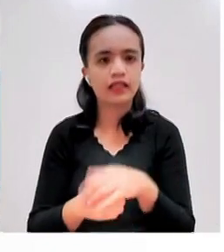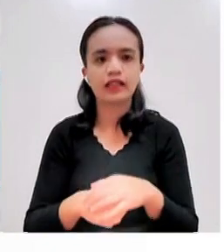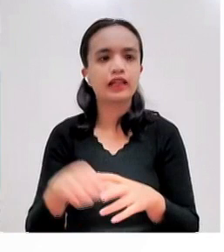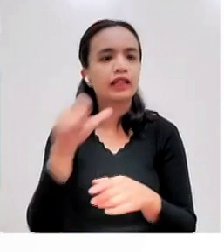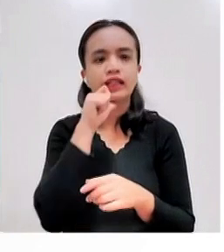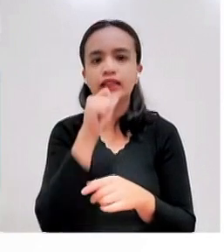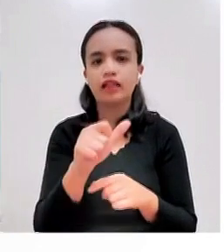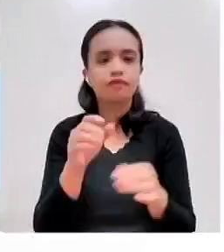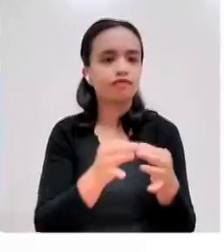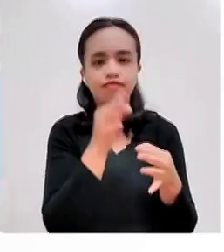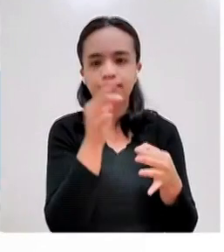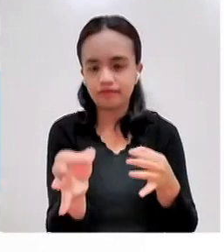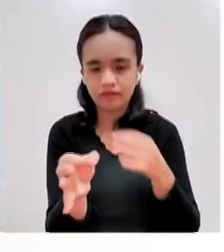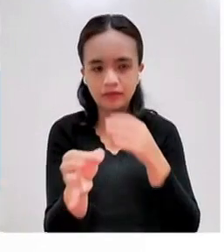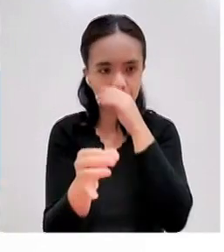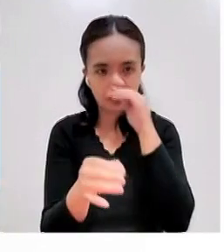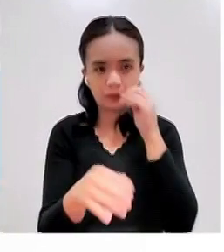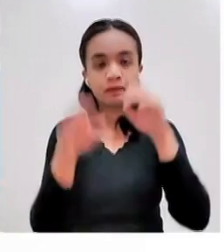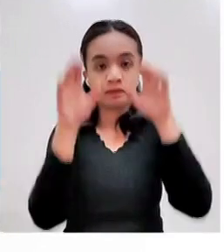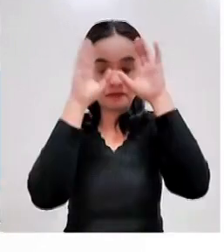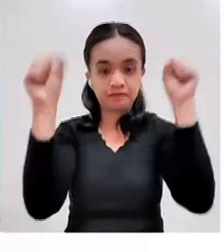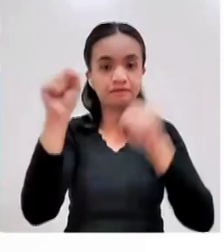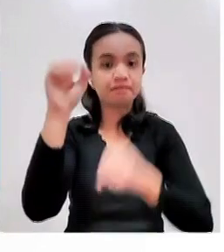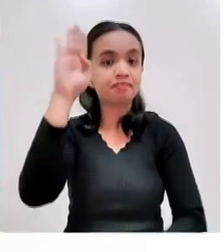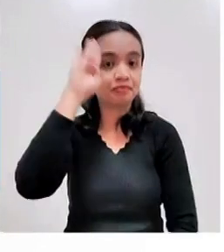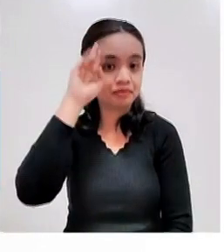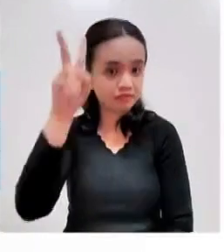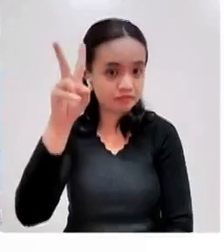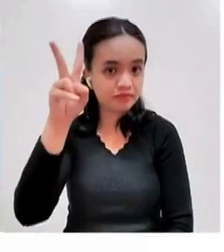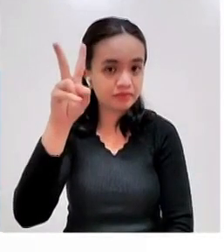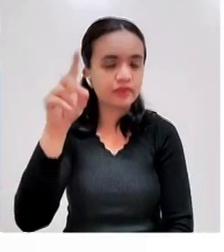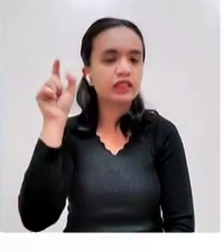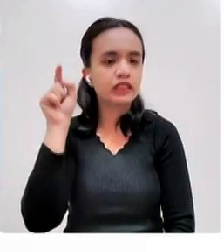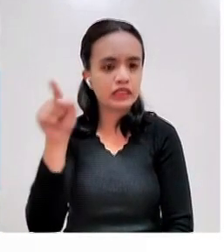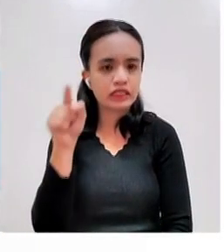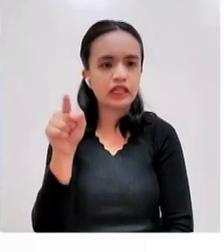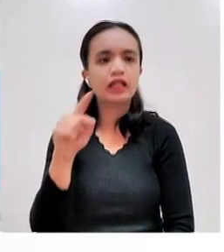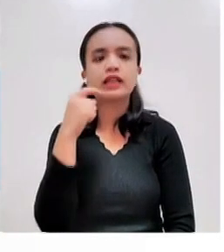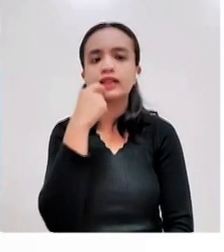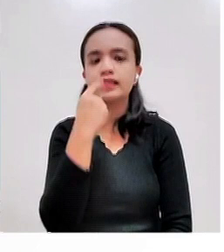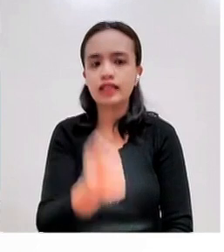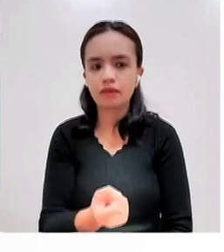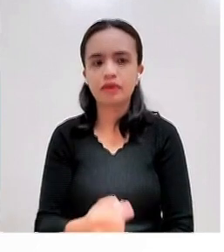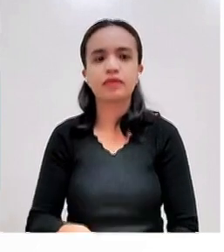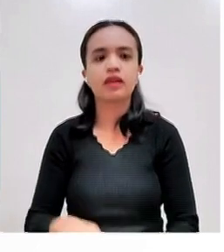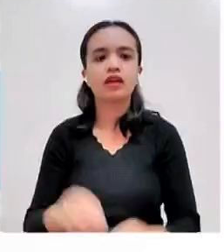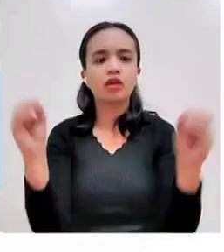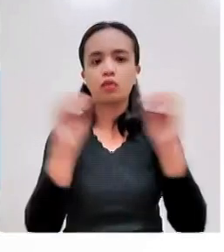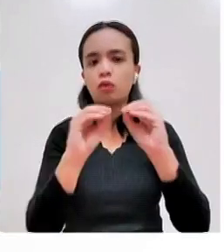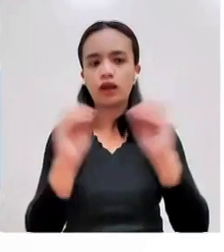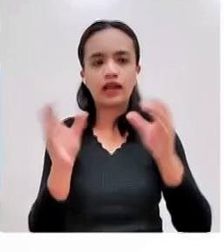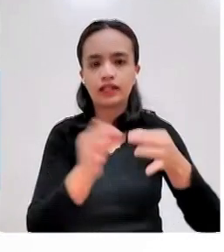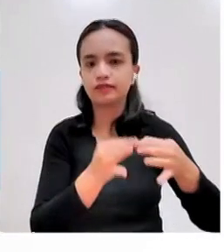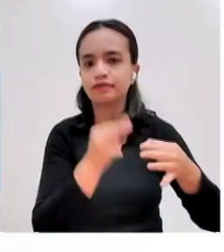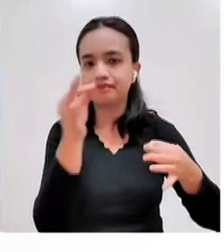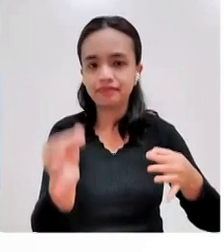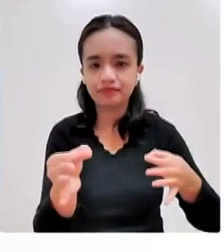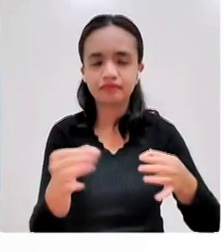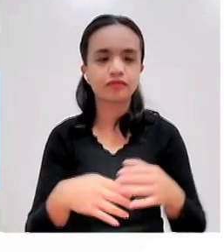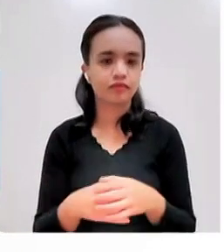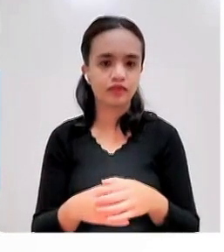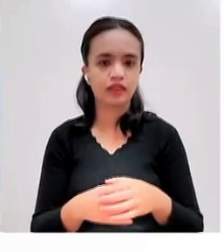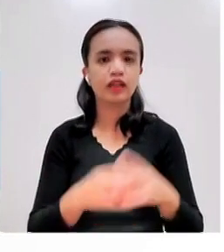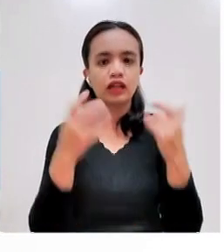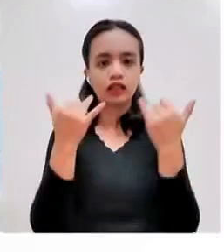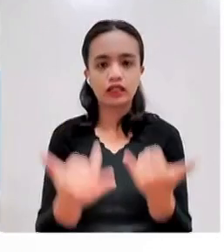Si Pangulong Bongbong Marcos Jr. na po ang nagsabi na wala na pong extension at napapanahon na po